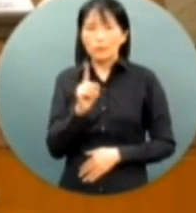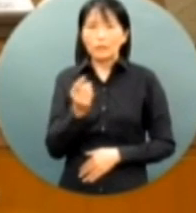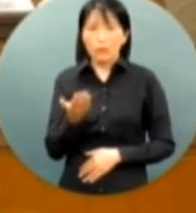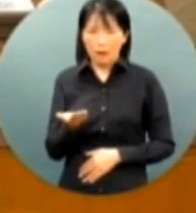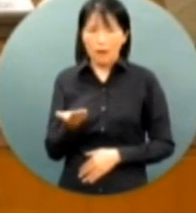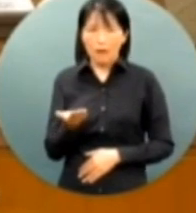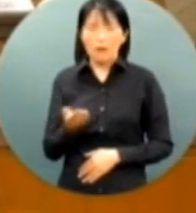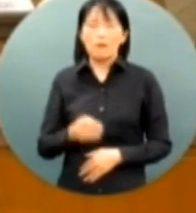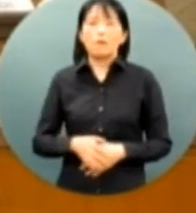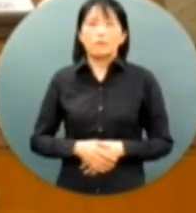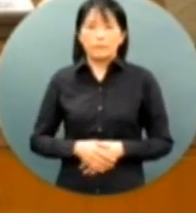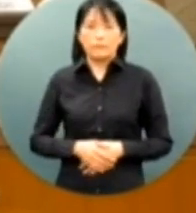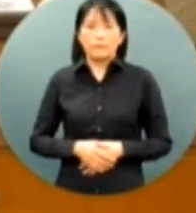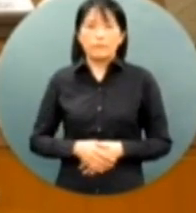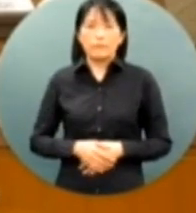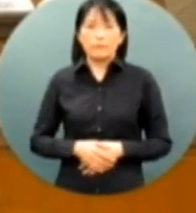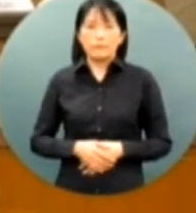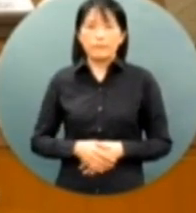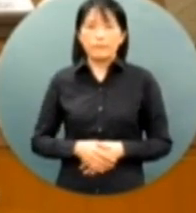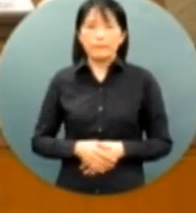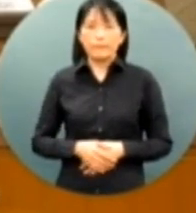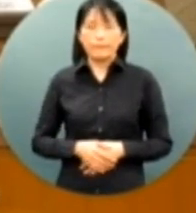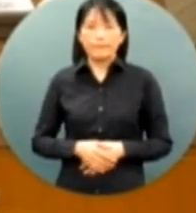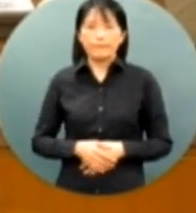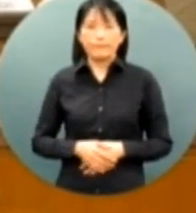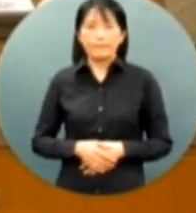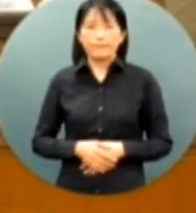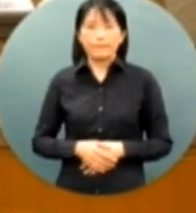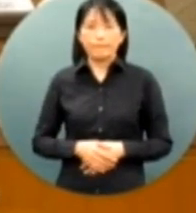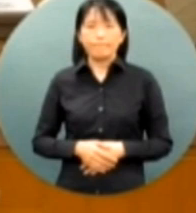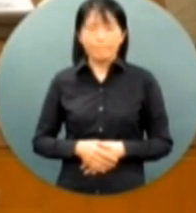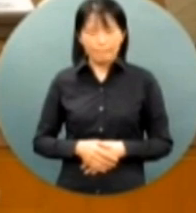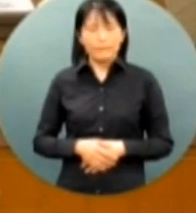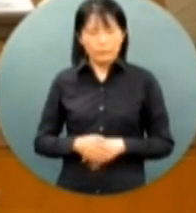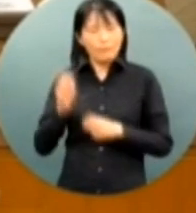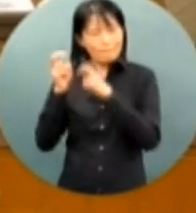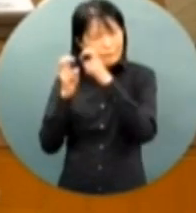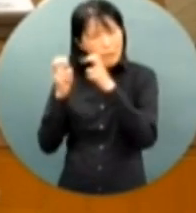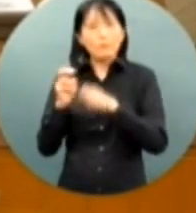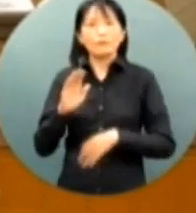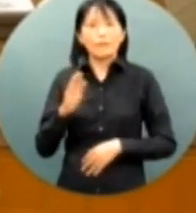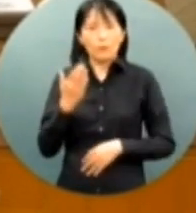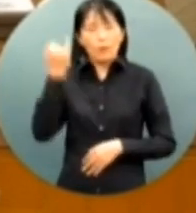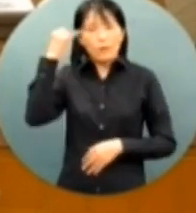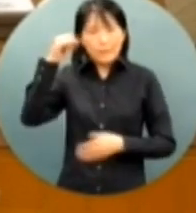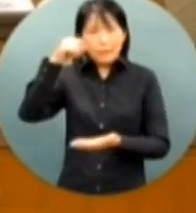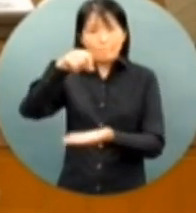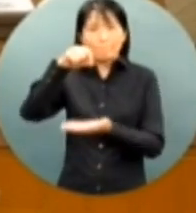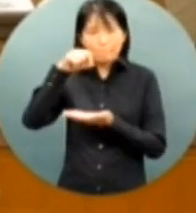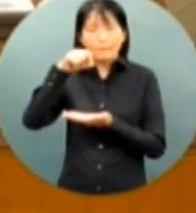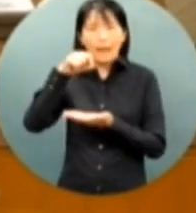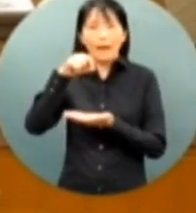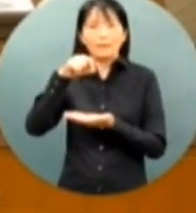ことでですね、その辺が一つの、悩みどころかもしれませんが、ただそういう意見の公表がございました